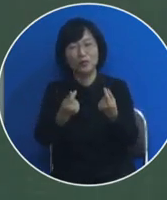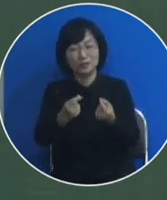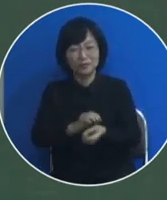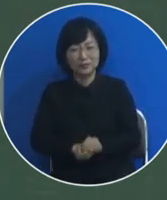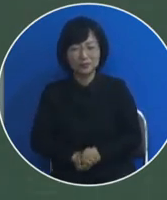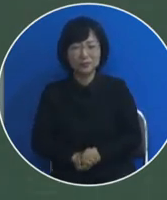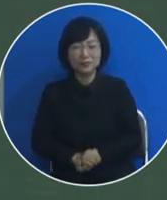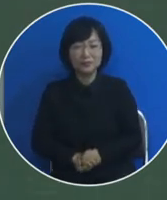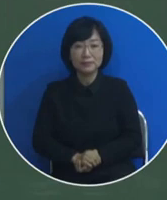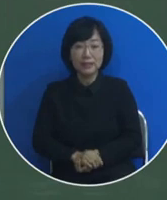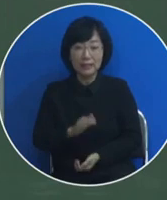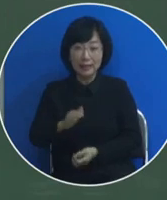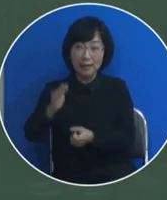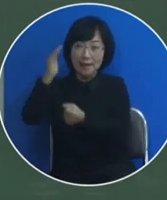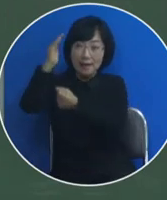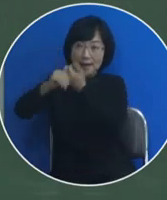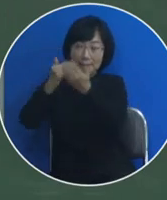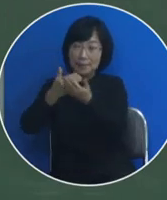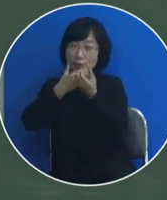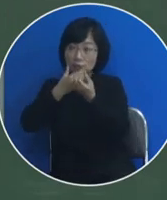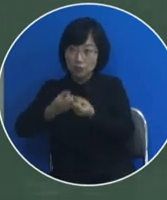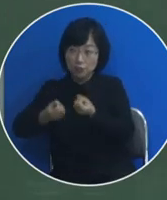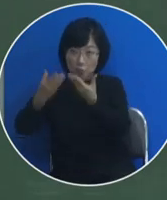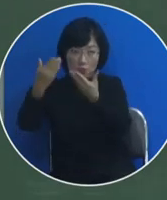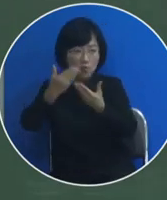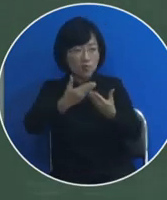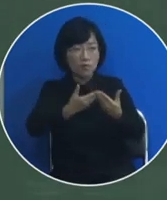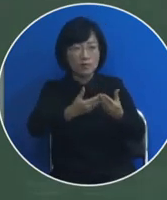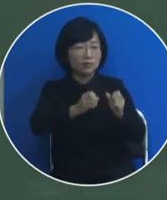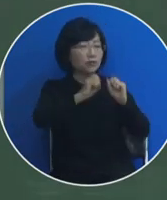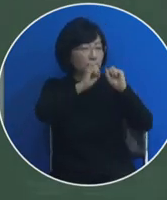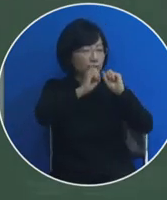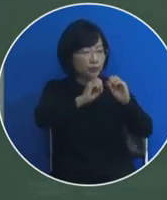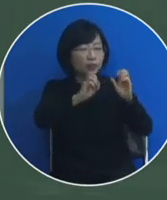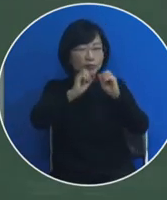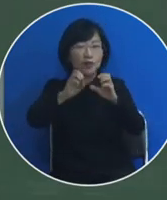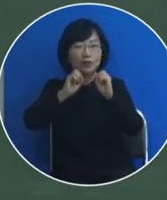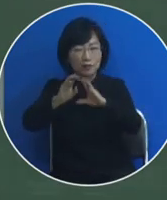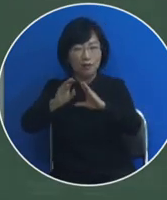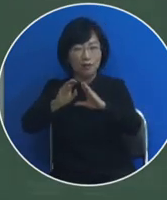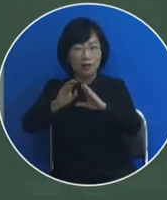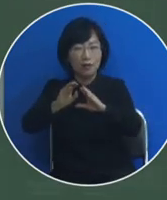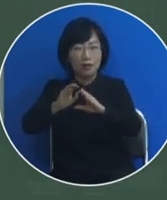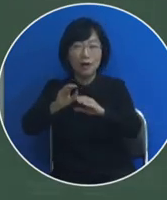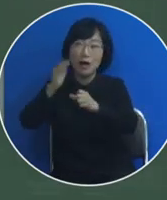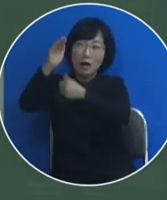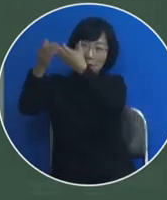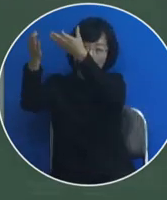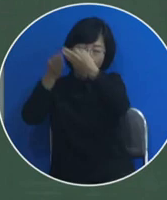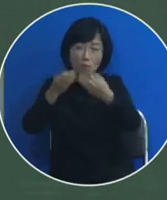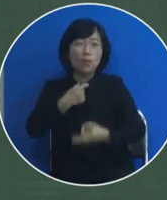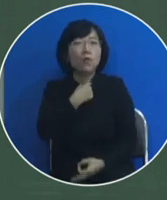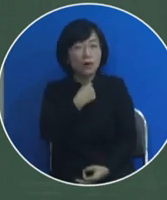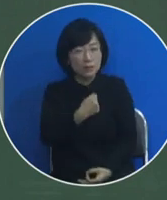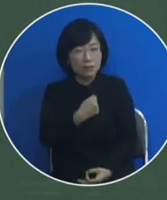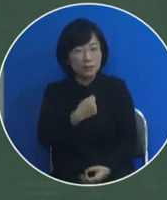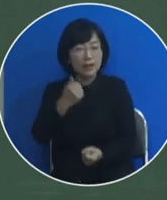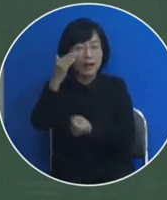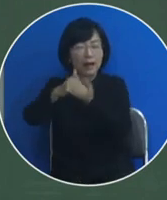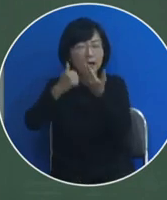전달하는 것이 하나님의 계획이며 목표예요. That relaying this blessing, that's God's plan and his goal. 알아듣겠습니까? Do you